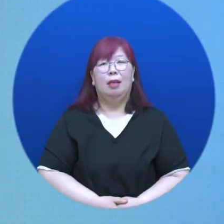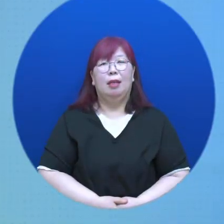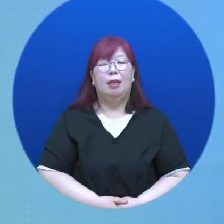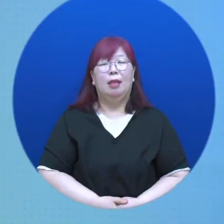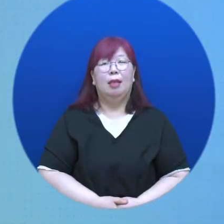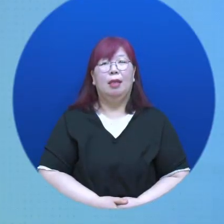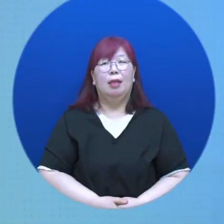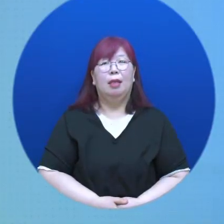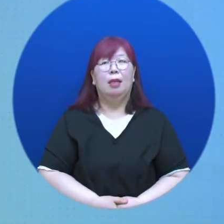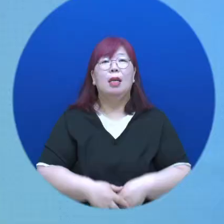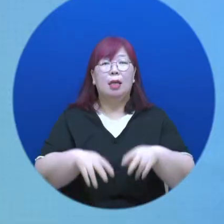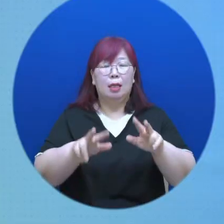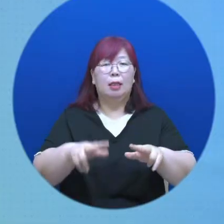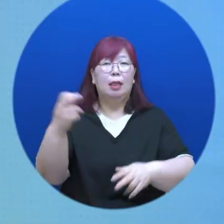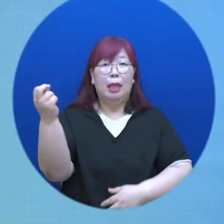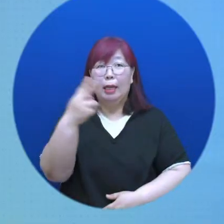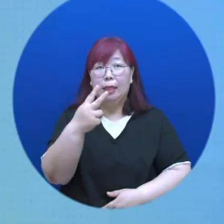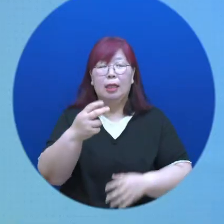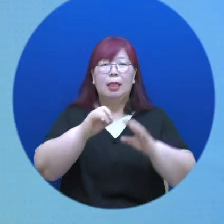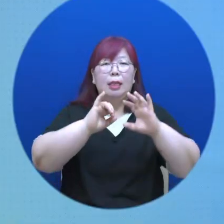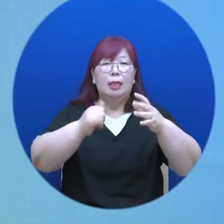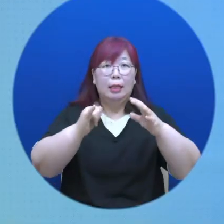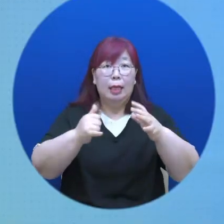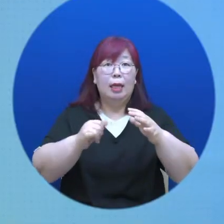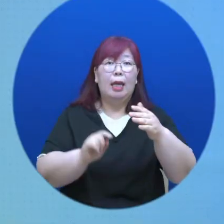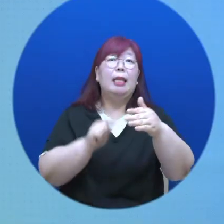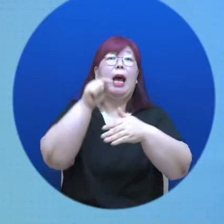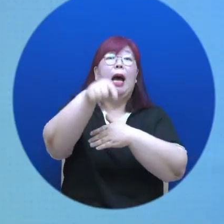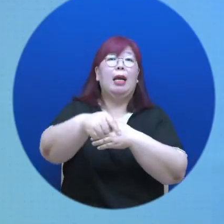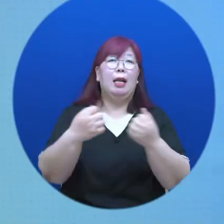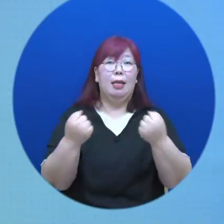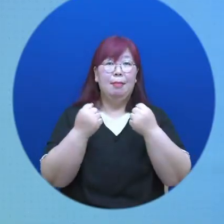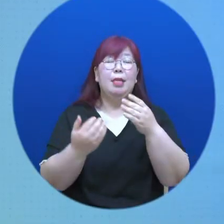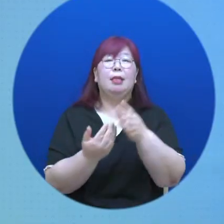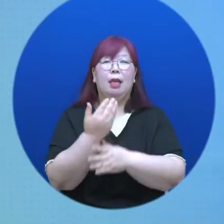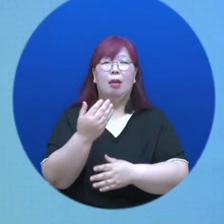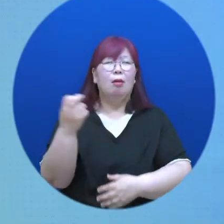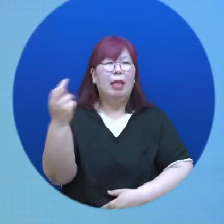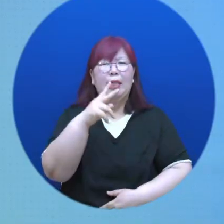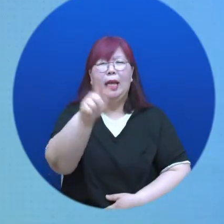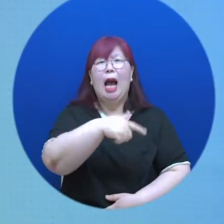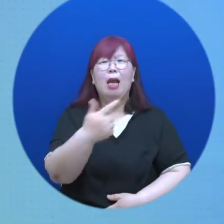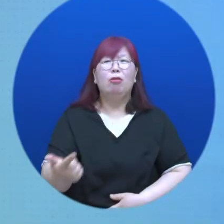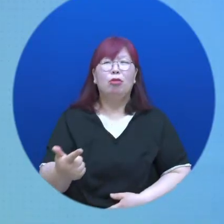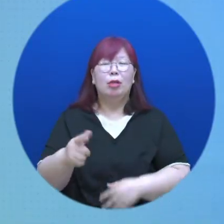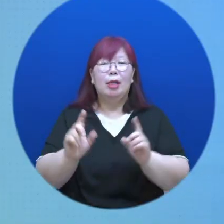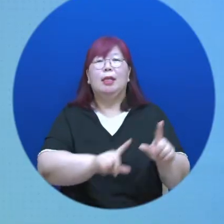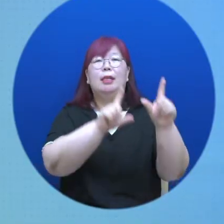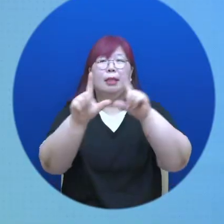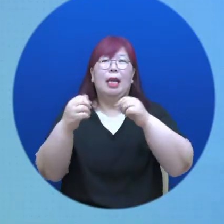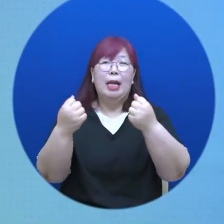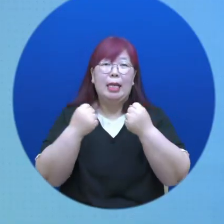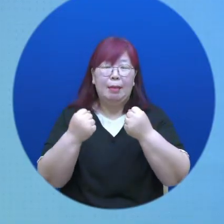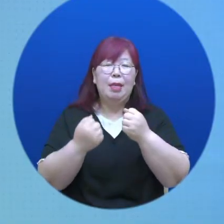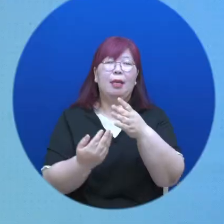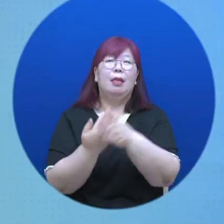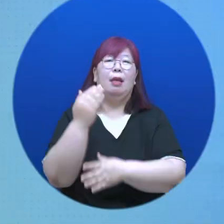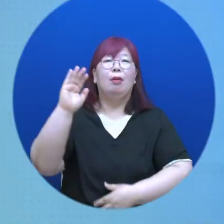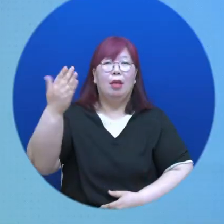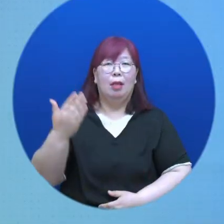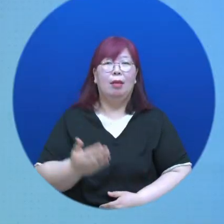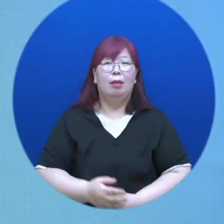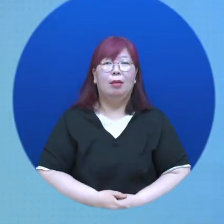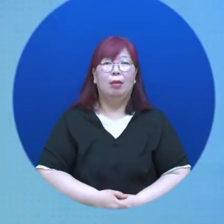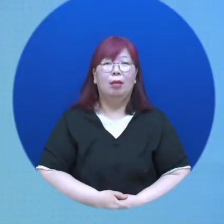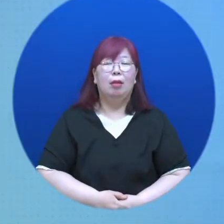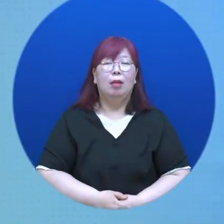다시 세상으로 나아갈 힘이 생깁니다. 다시 하루를 견뎌낼 힘을 거기서 얻게 되는